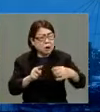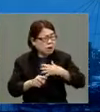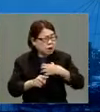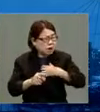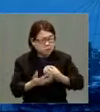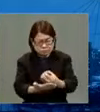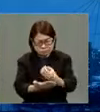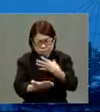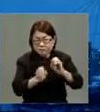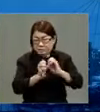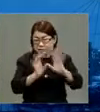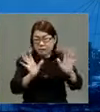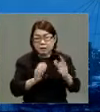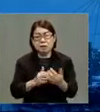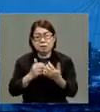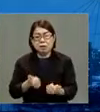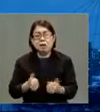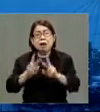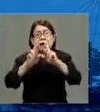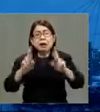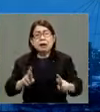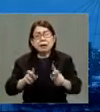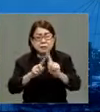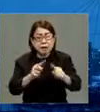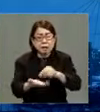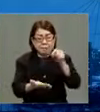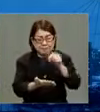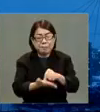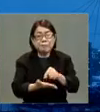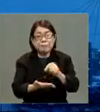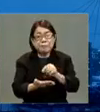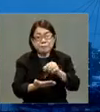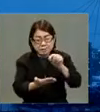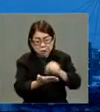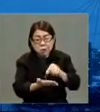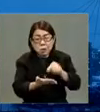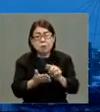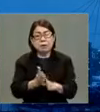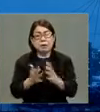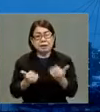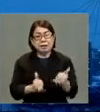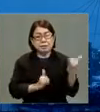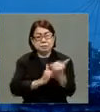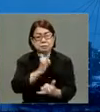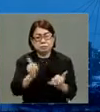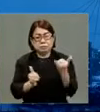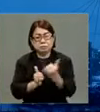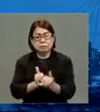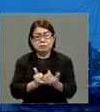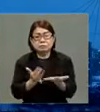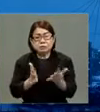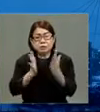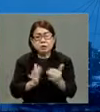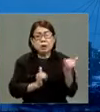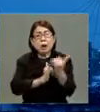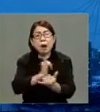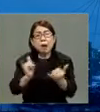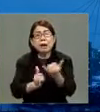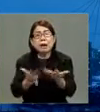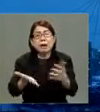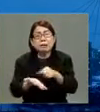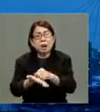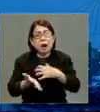ตอนนี้ก็คือร้านค้ากรอกว่าปริมาณในการรับคนเข้าสู่บริการผิดนะครับบางร้านค้าใหญ่โตเลยก